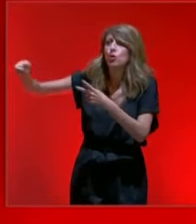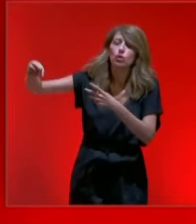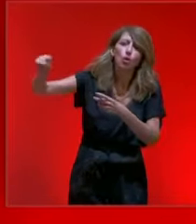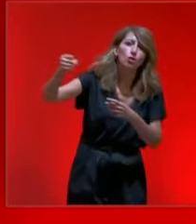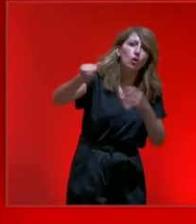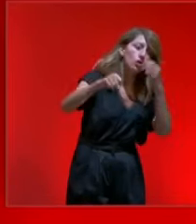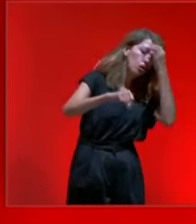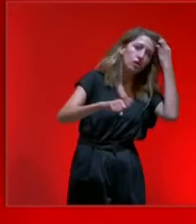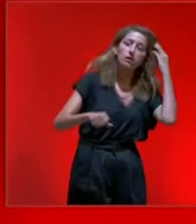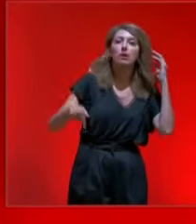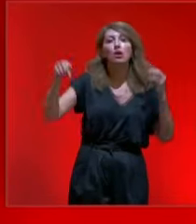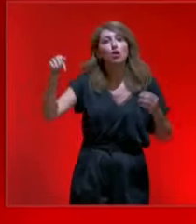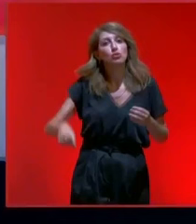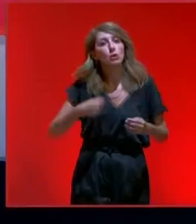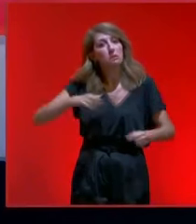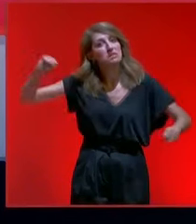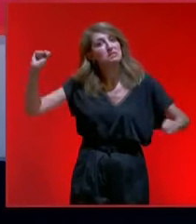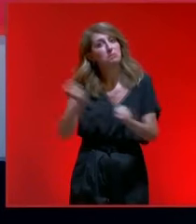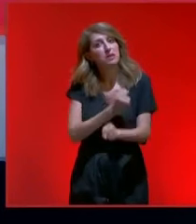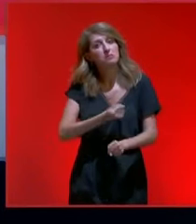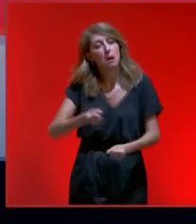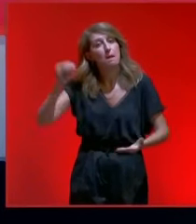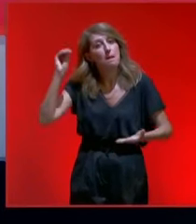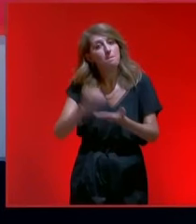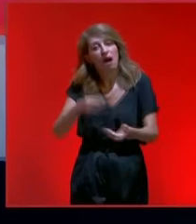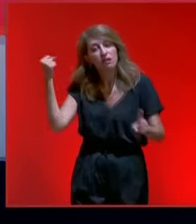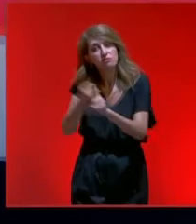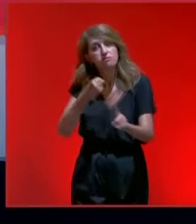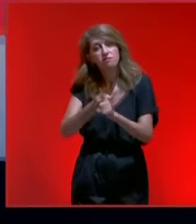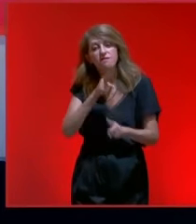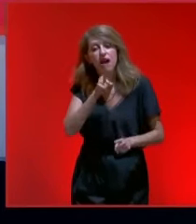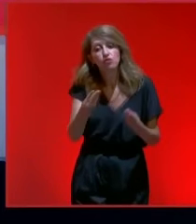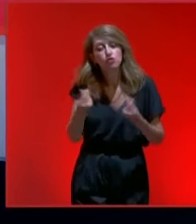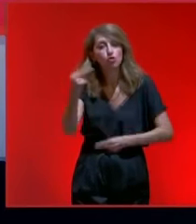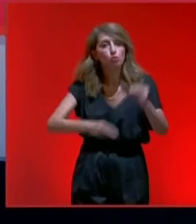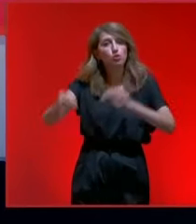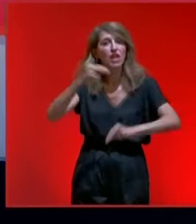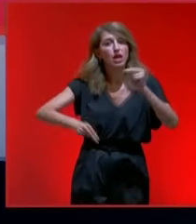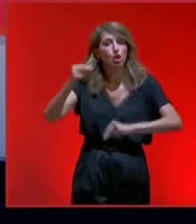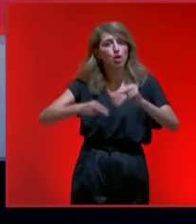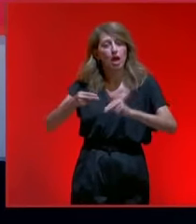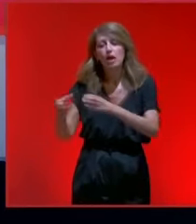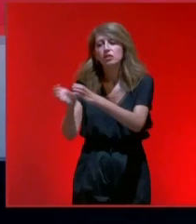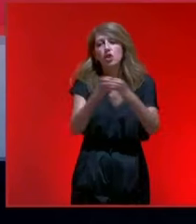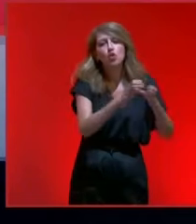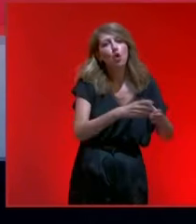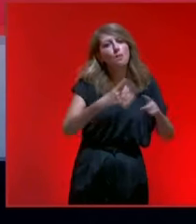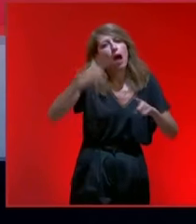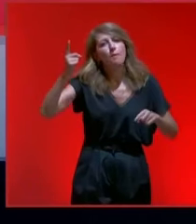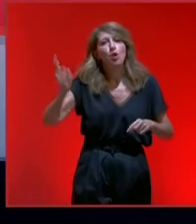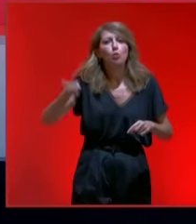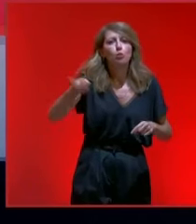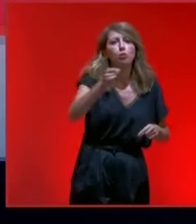τη συγκυρία αυτό το αίτημα. Δυστυχώς δεν υπάρχουν οι συνθήκες αυτή τη στιγμή για να εφαρμοστεί το εκλογικό σύστημα που